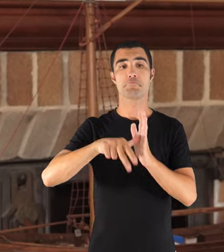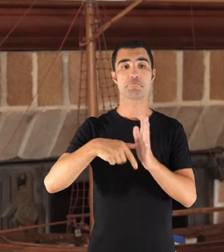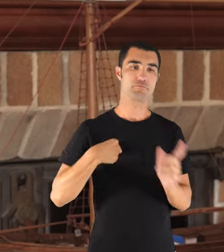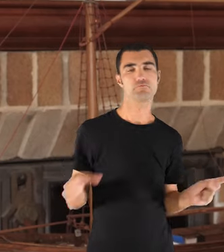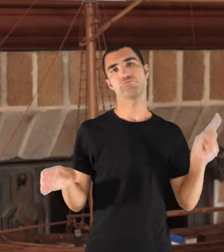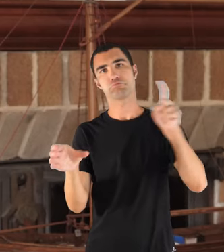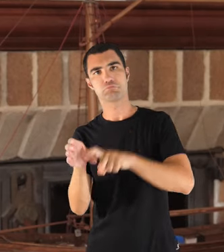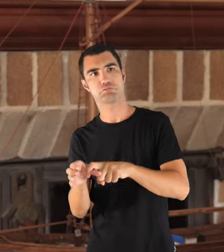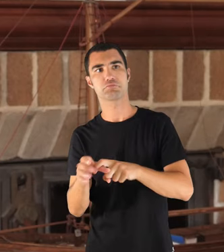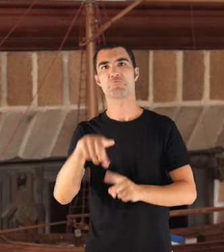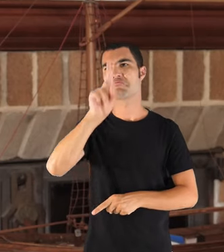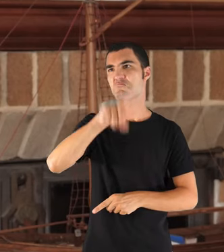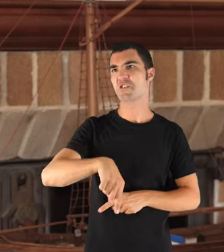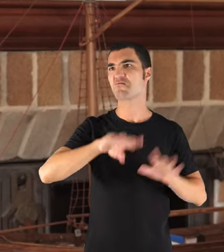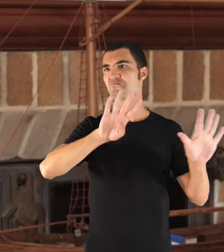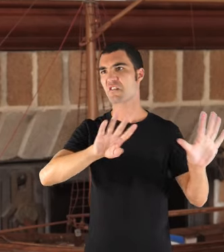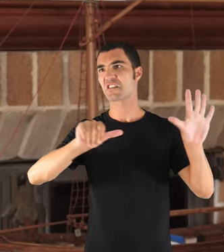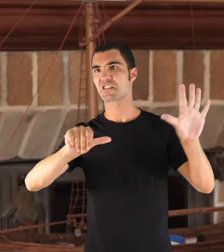munt l'any 60.